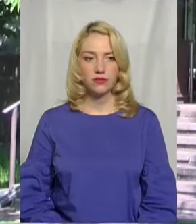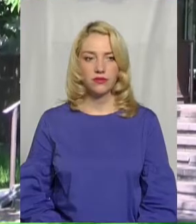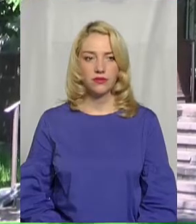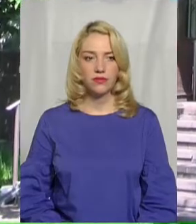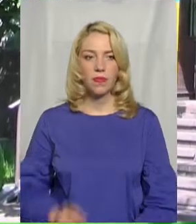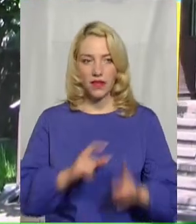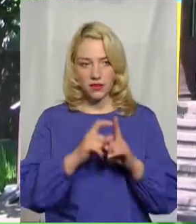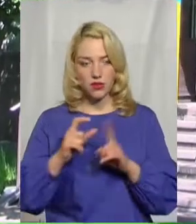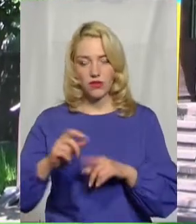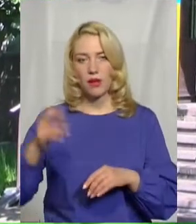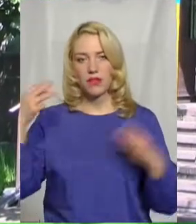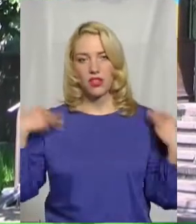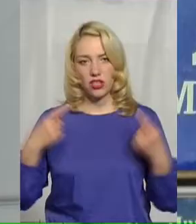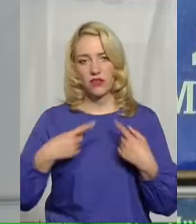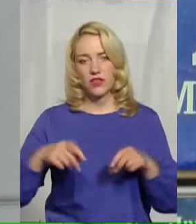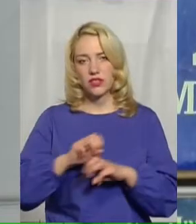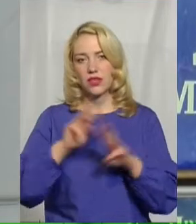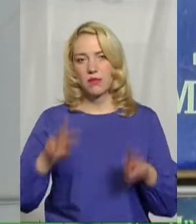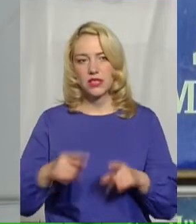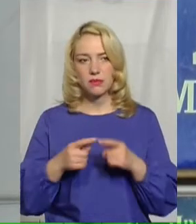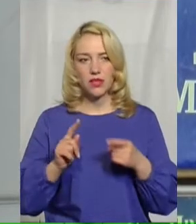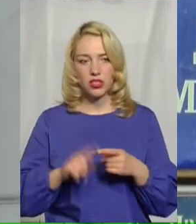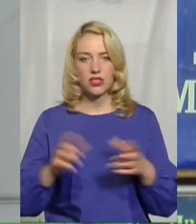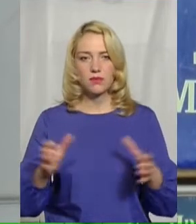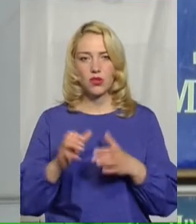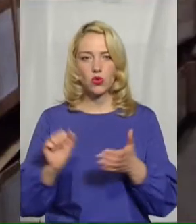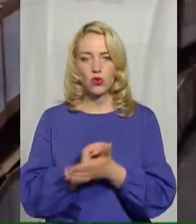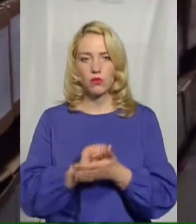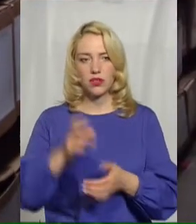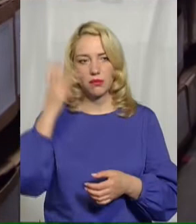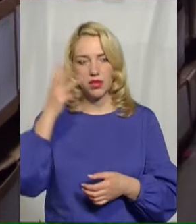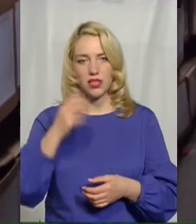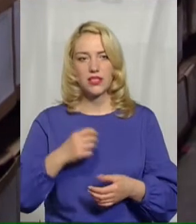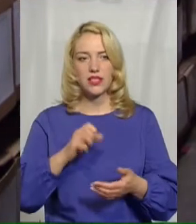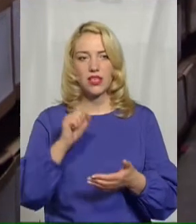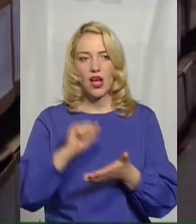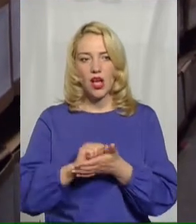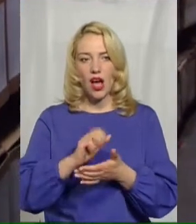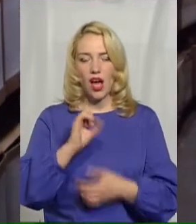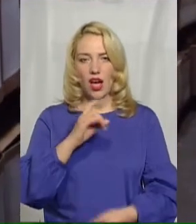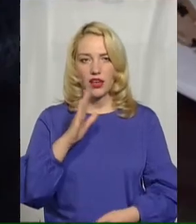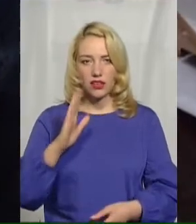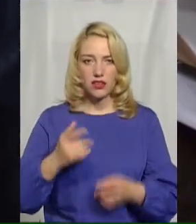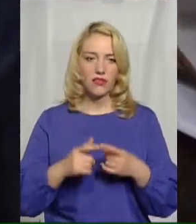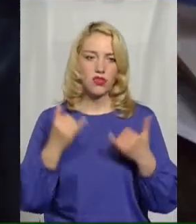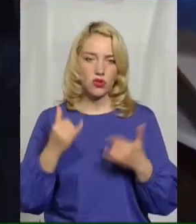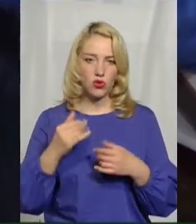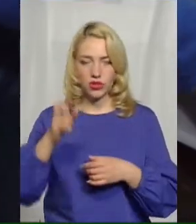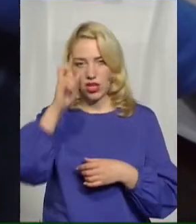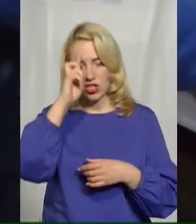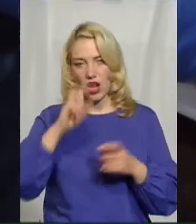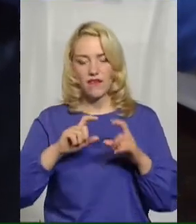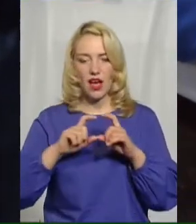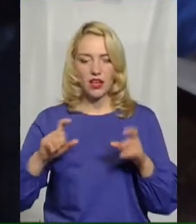За словами начальника з відділу забезпечення збереженості документів Хмельницького обласного архіву Олександра Войтовича, на сьогодні Державний архів Хмельниччини